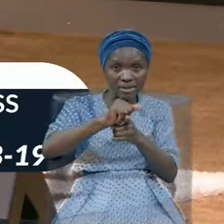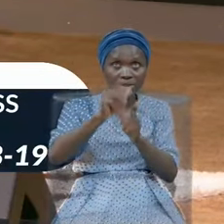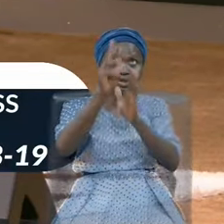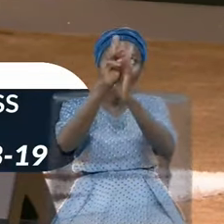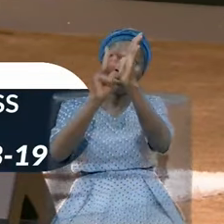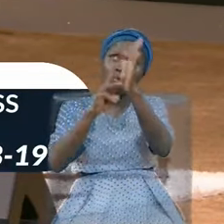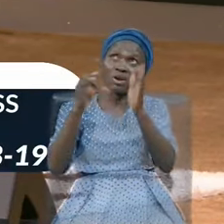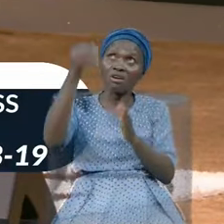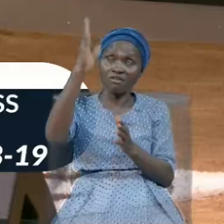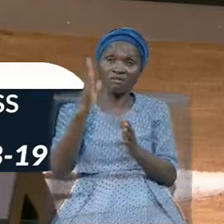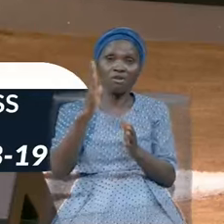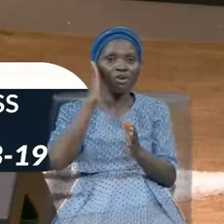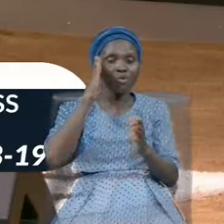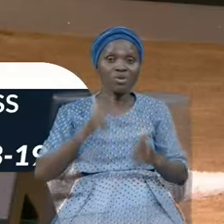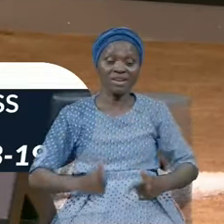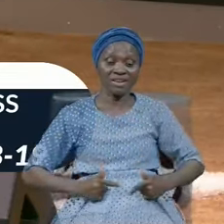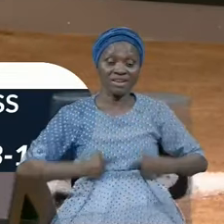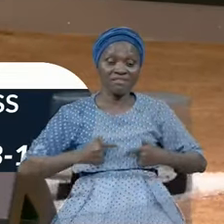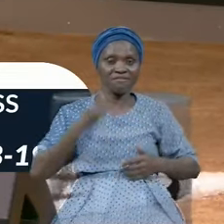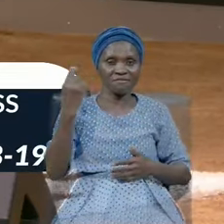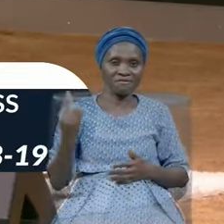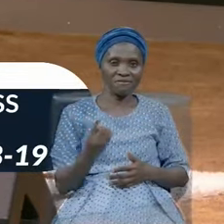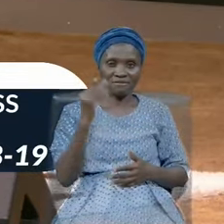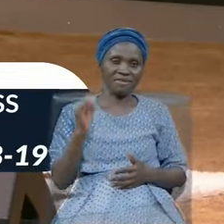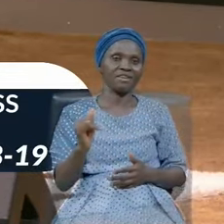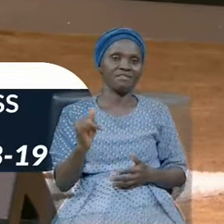demeure éternellement. Amen.